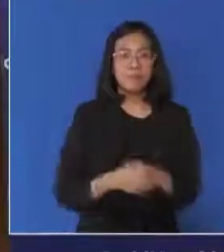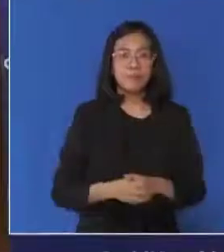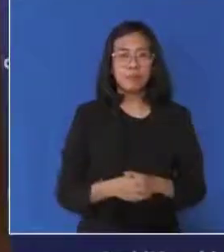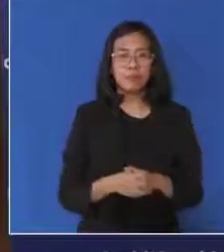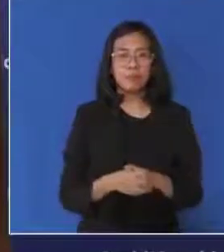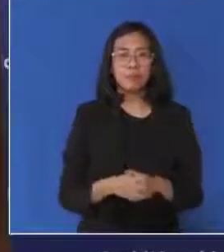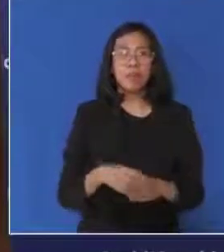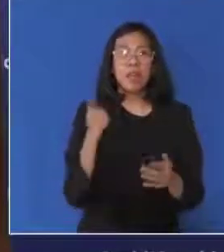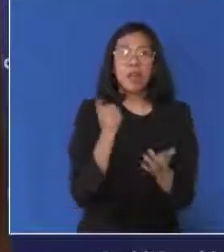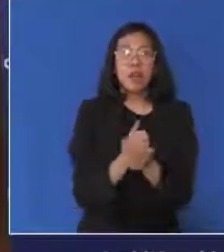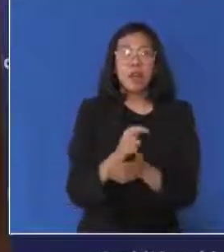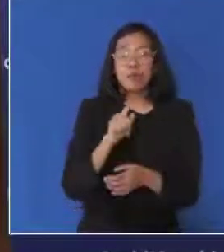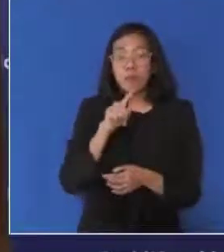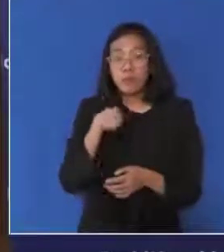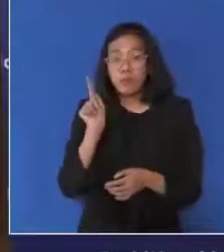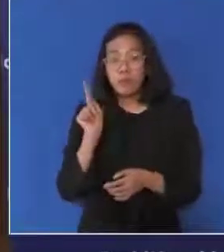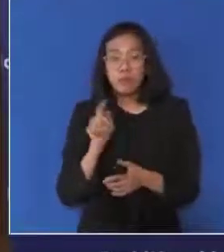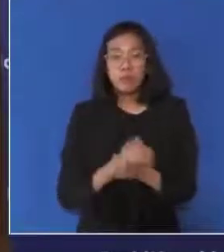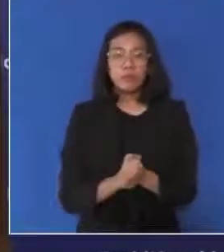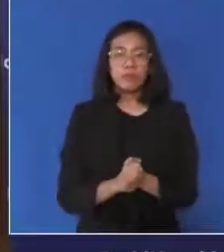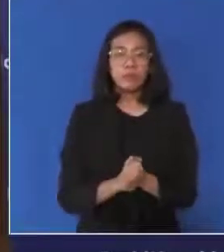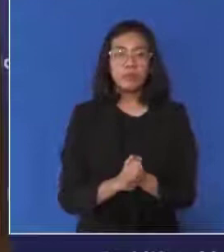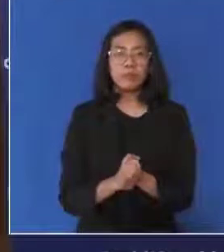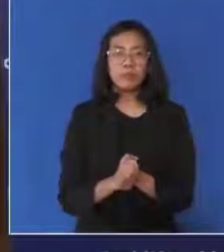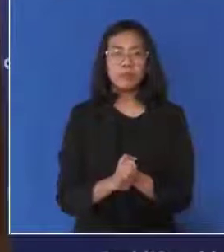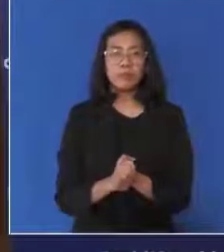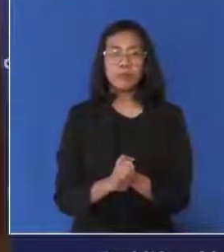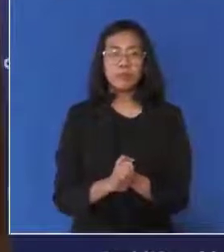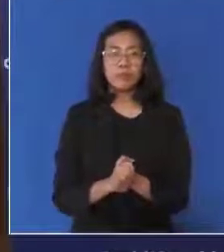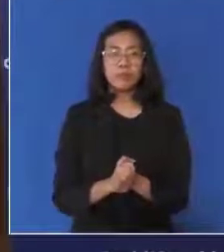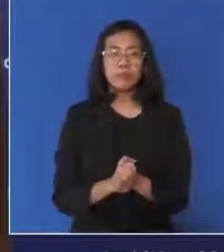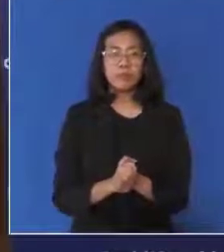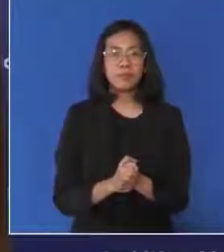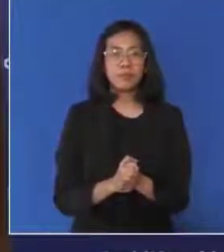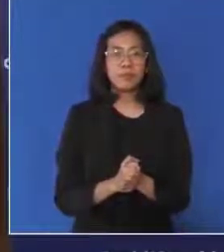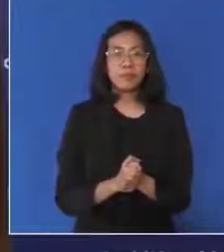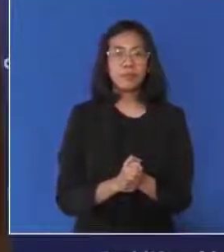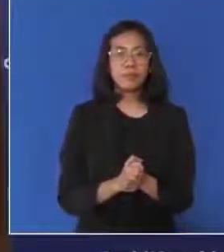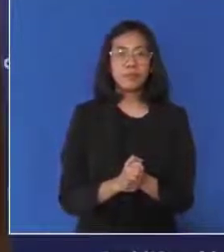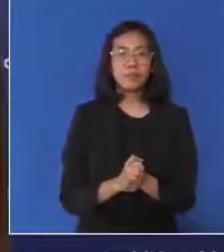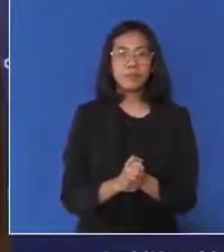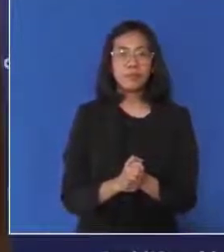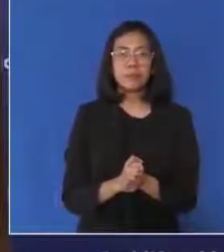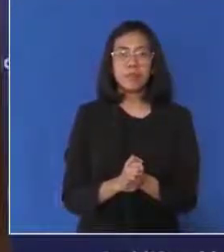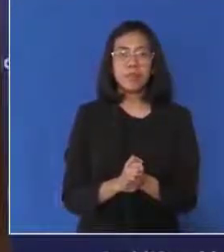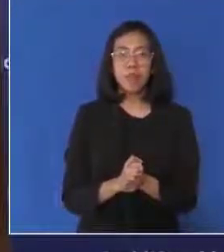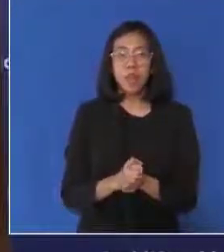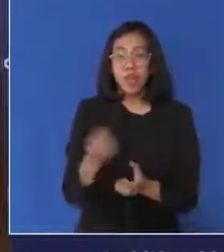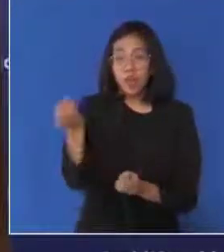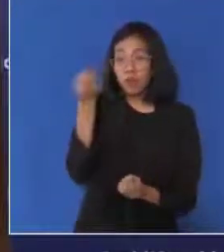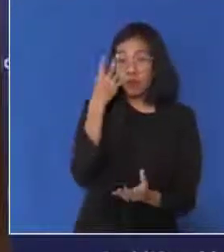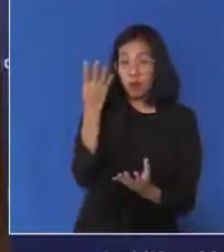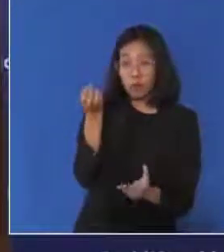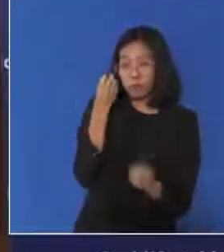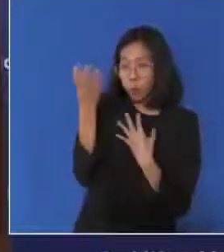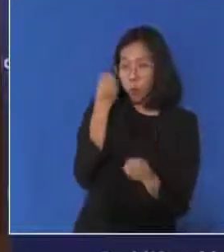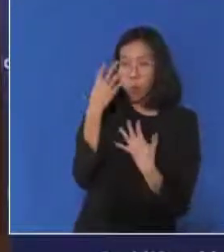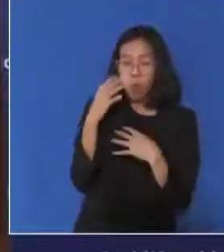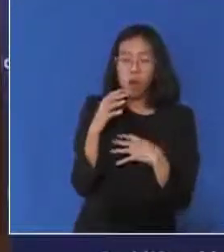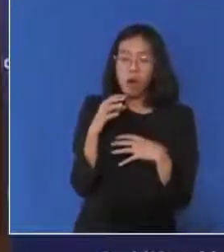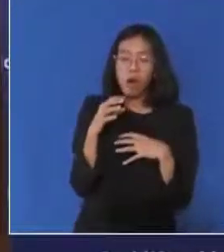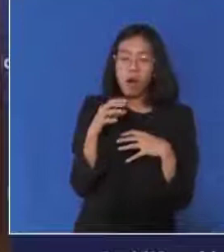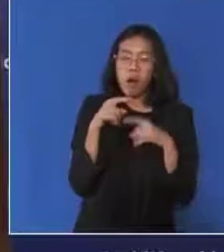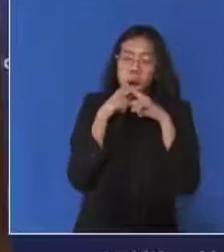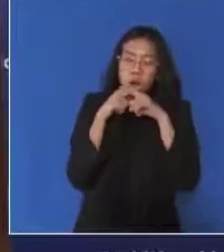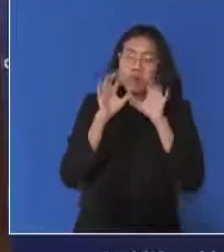memang betul sekali ya kalau kita lihat jumlah host yang tadi sudah dipaparkan gah melebihi